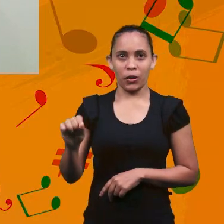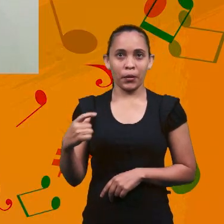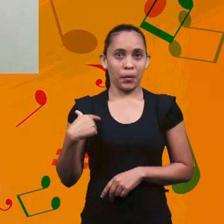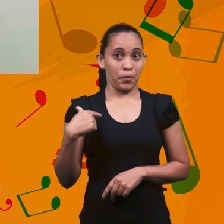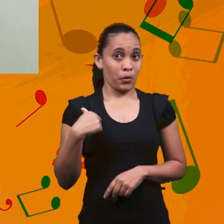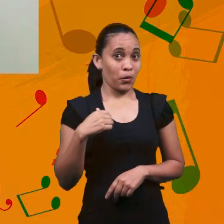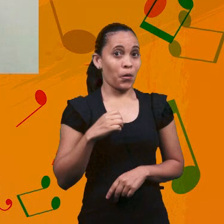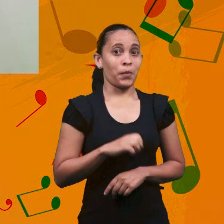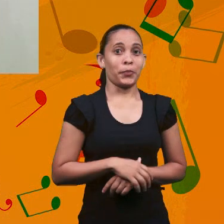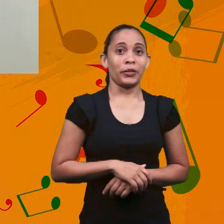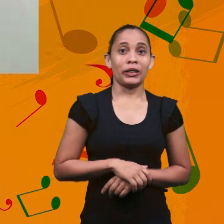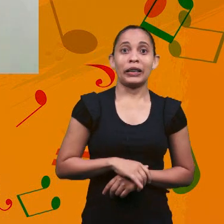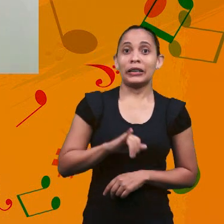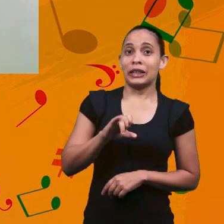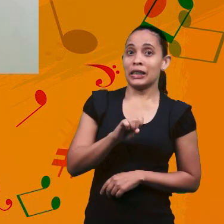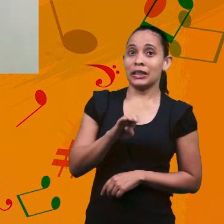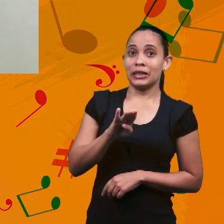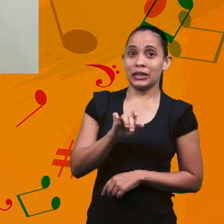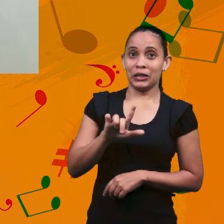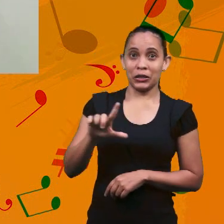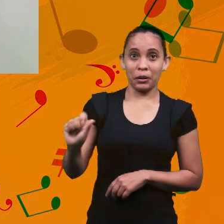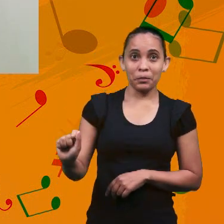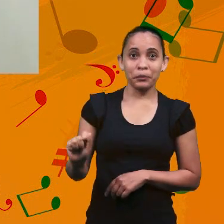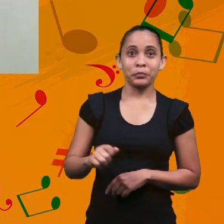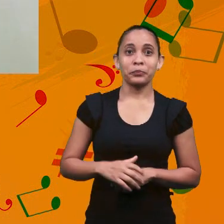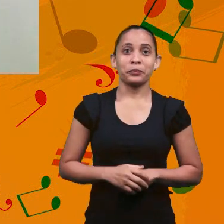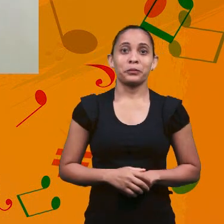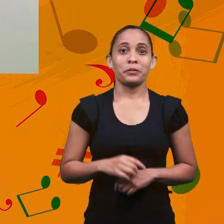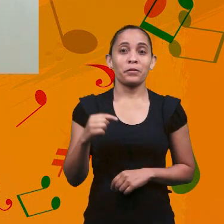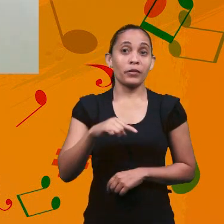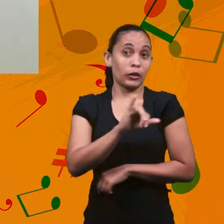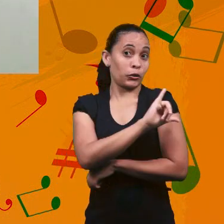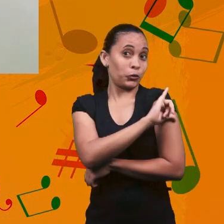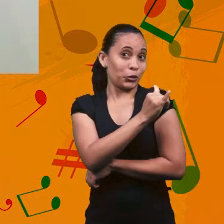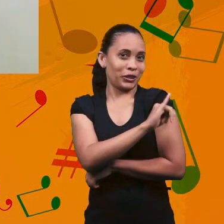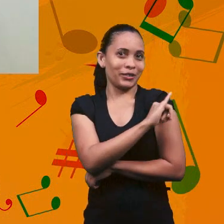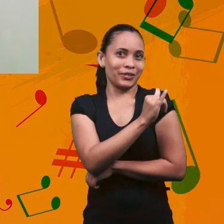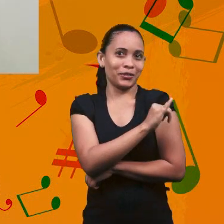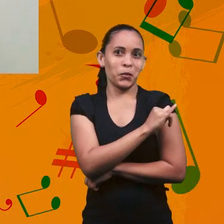sommes de l'église de Rio das Ostras, Rio de Janeiro.